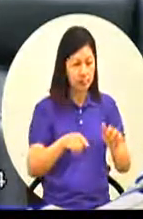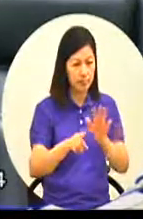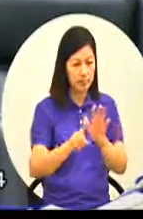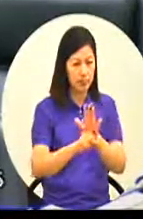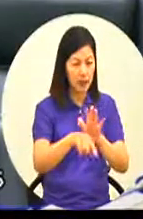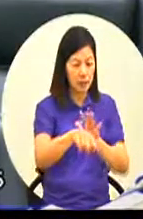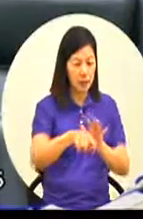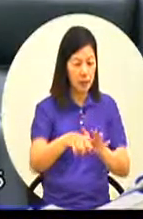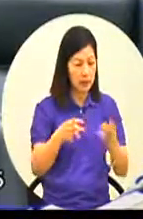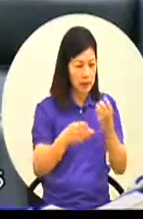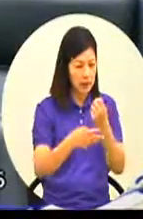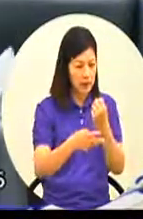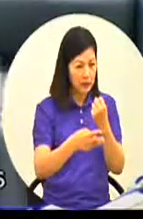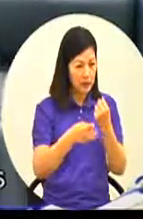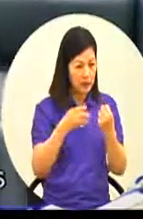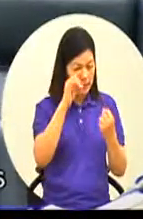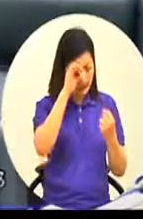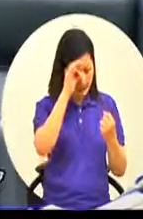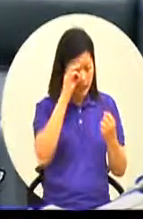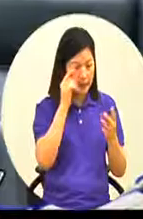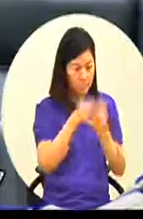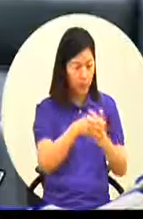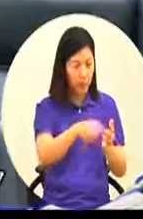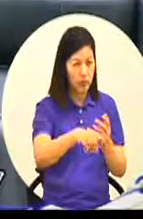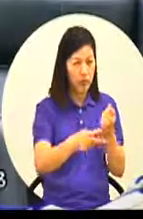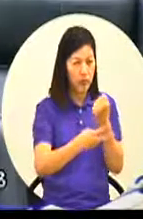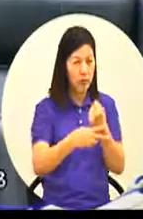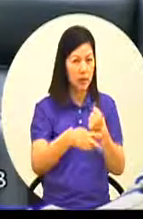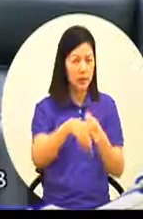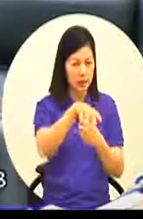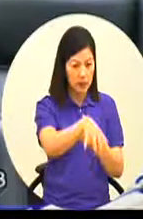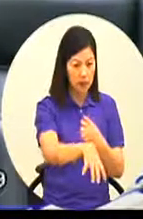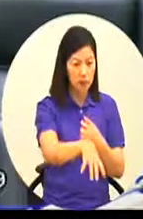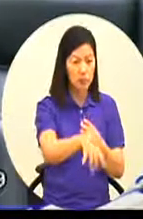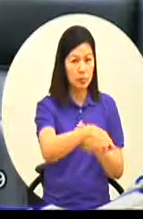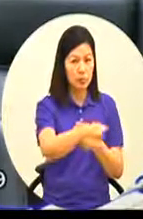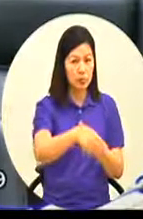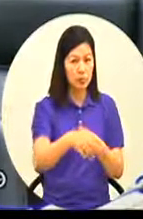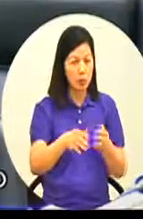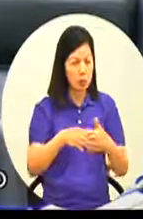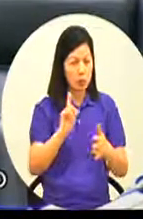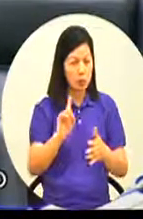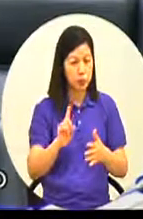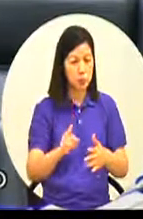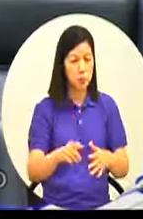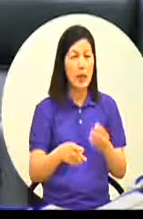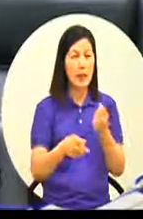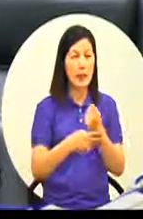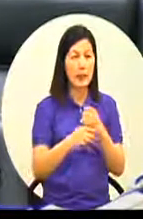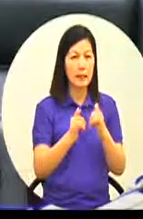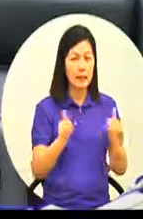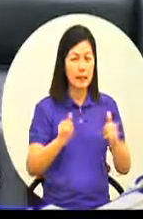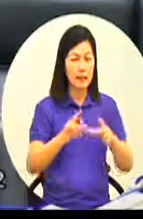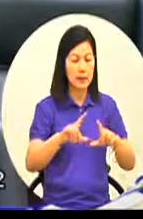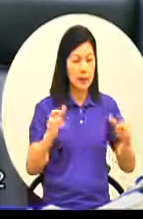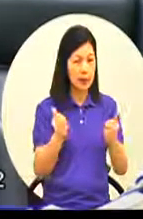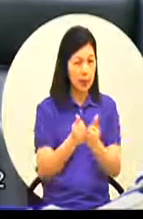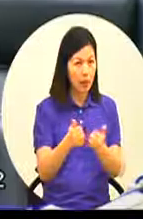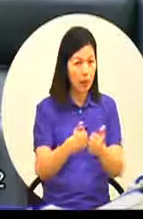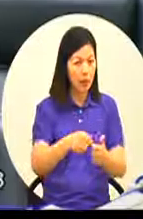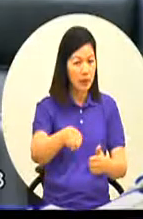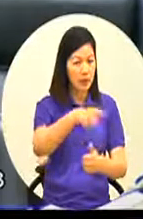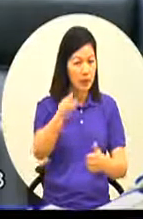需要是什么，唔是每一个人拢知影。对不对？啊，所以说里民大会为什么才是会出大家都要便宜